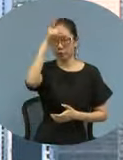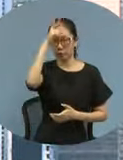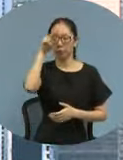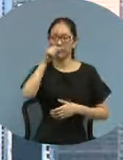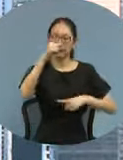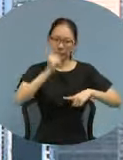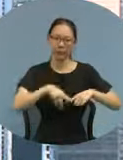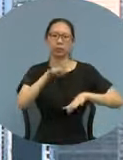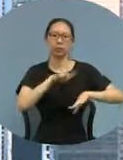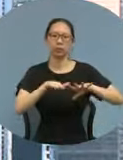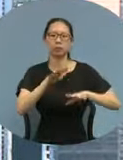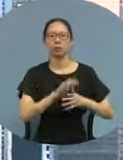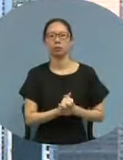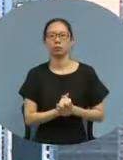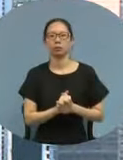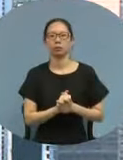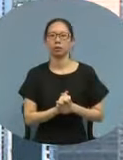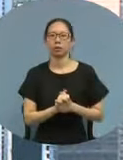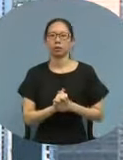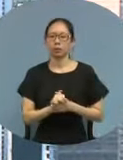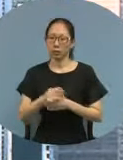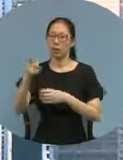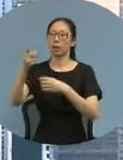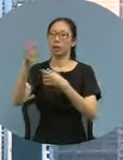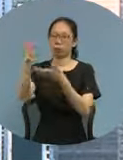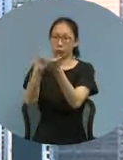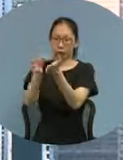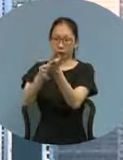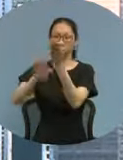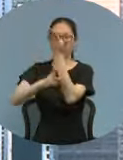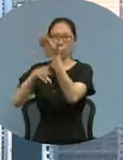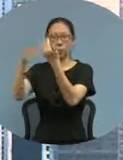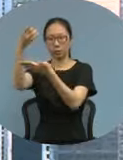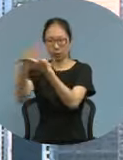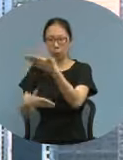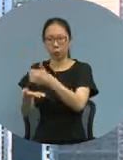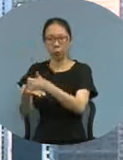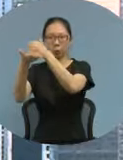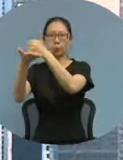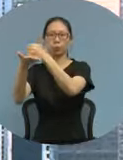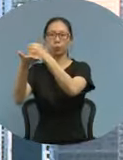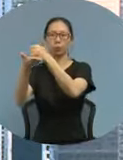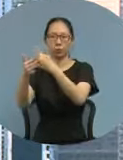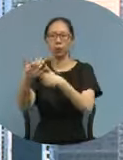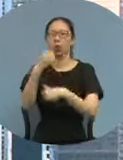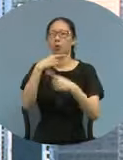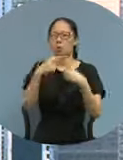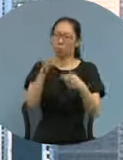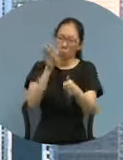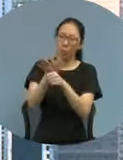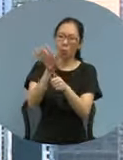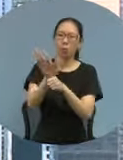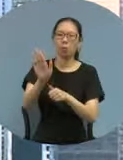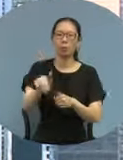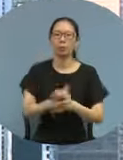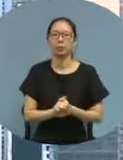府都會按著實際情況，在尊重當地的司法制度的原則之下，為這些香港居民提供可行